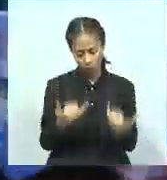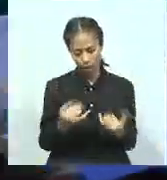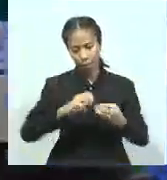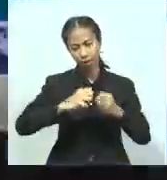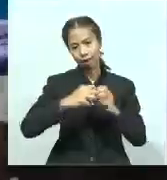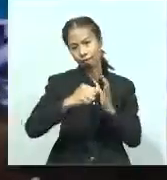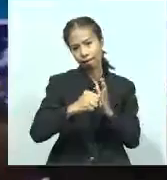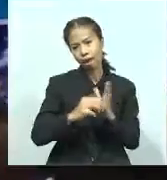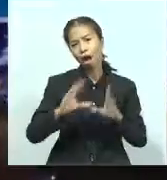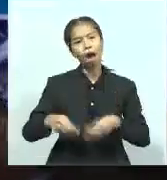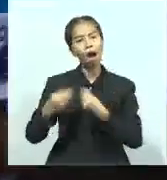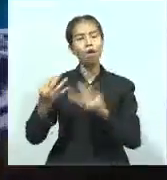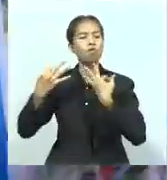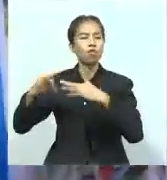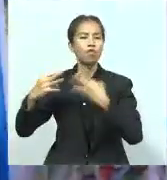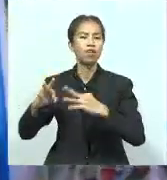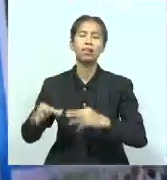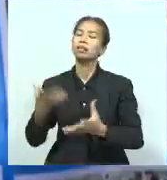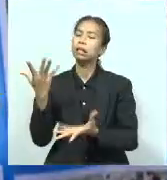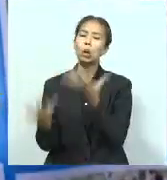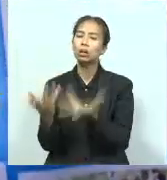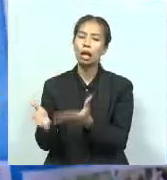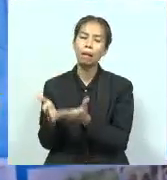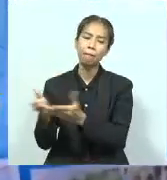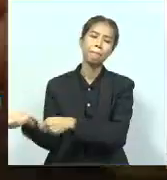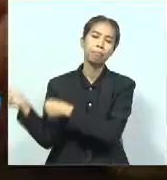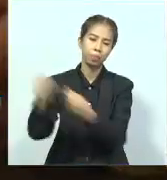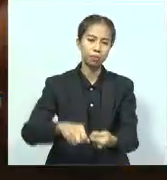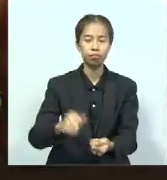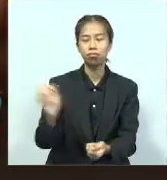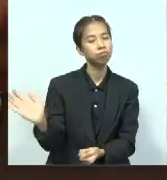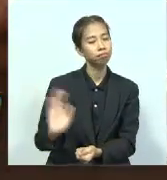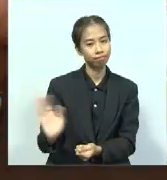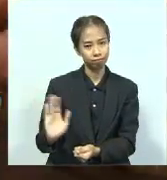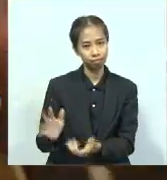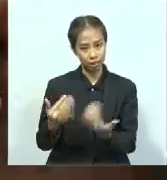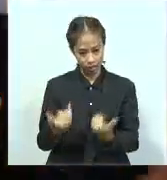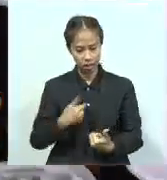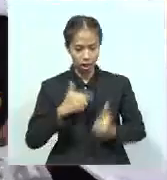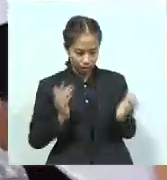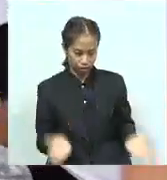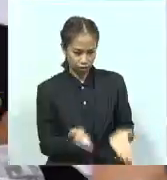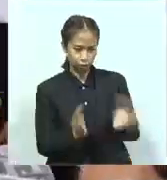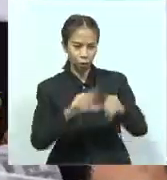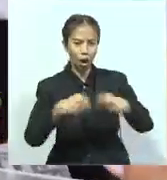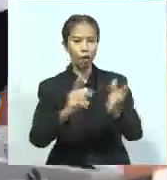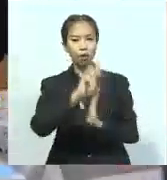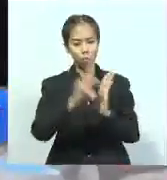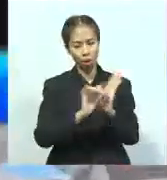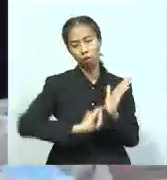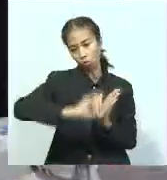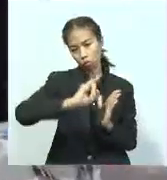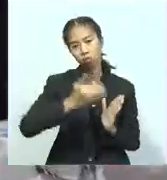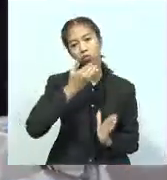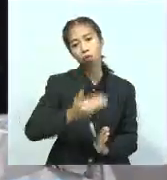รีพร้อมย้ำว่าเครือข่ายประมงพื้นบ้านสนับสนุนการทำประมงอย่างถูกต้องมาโดยตลอดแต่ก็ยังมีเรือประมง